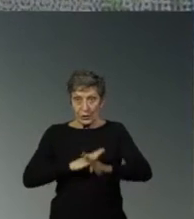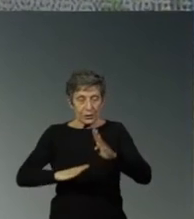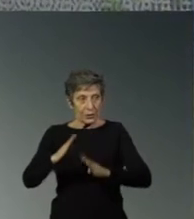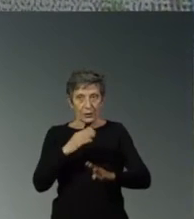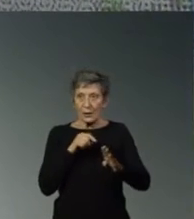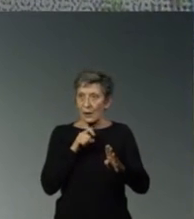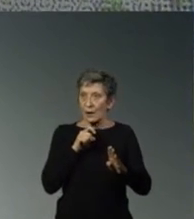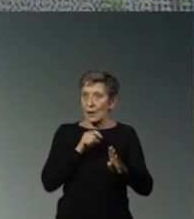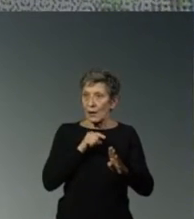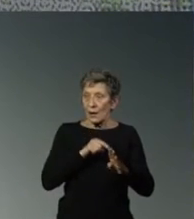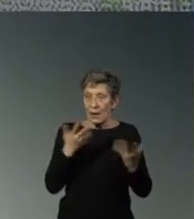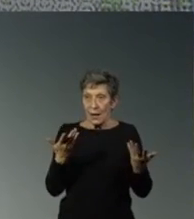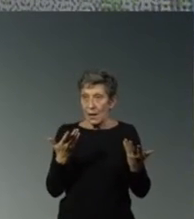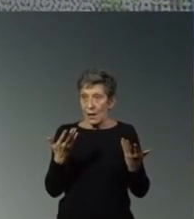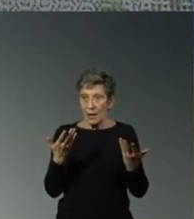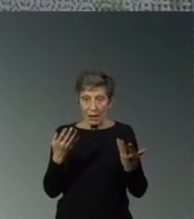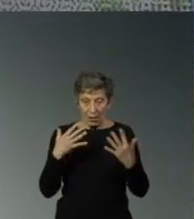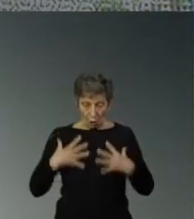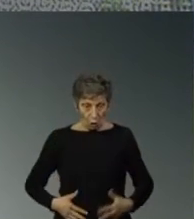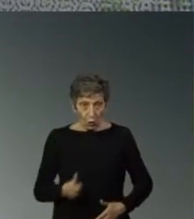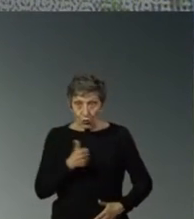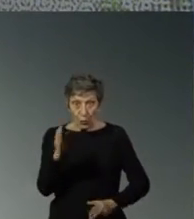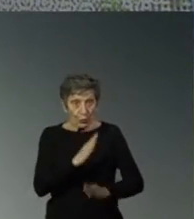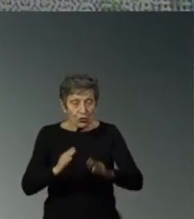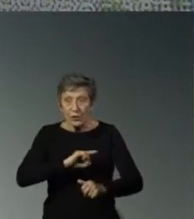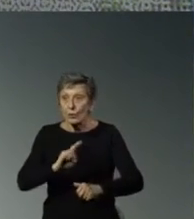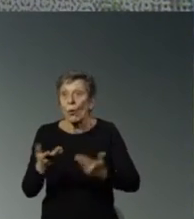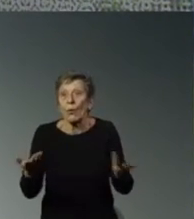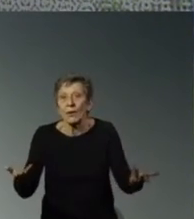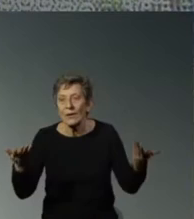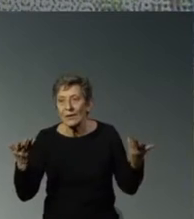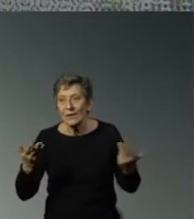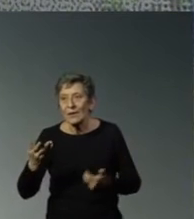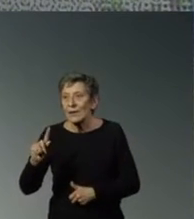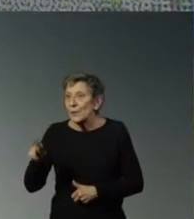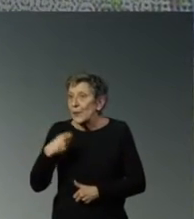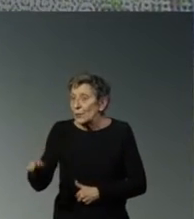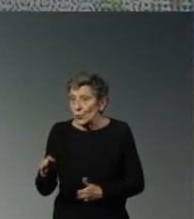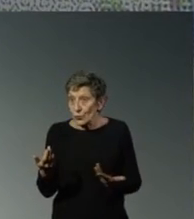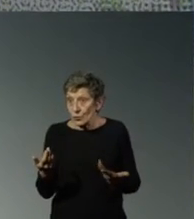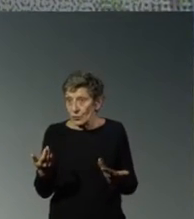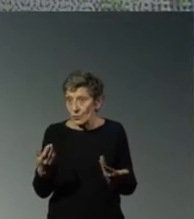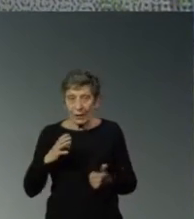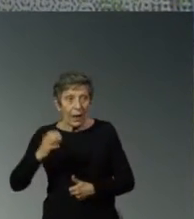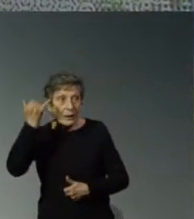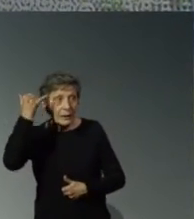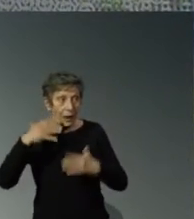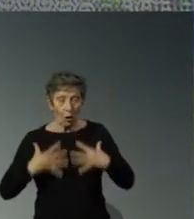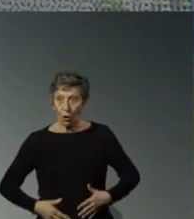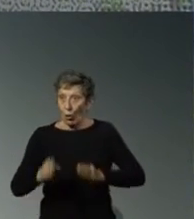finalement d'une conception du corps comme étant purement biologique. C'est-à-dire qu'il y a un retour du biologique, mais qui ne résiste pas et qui en même temps